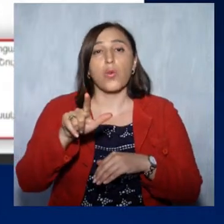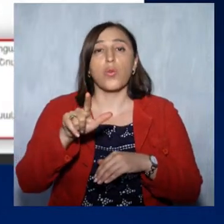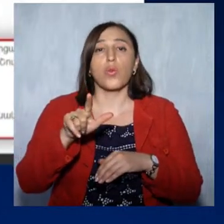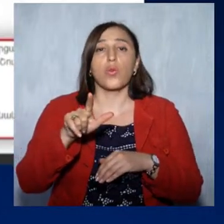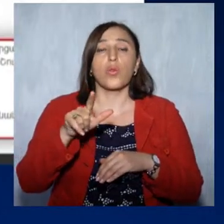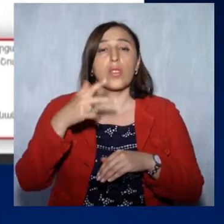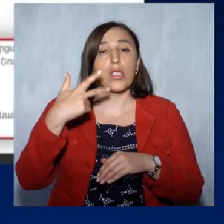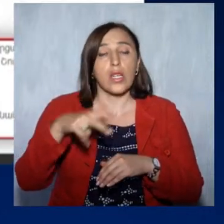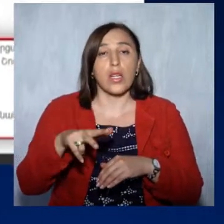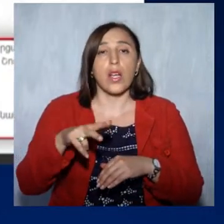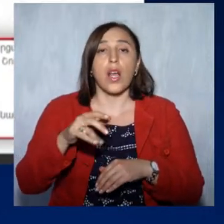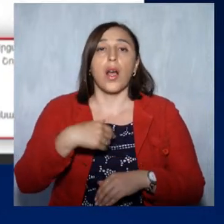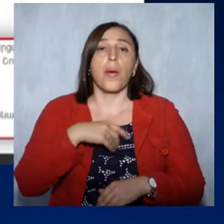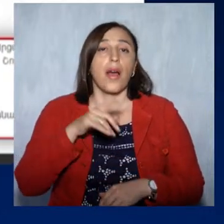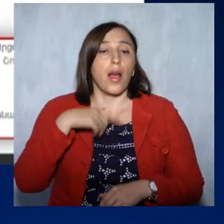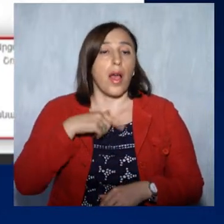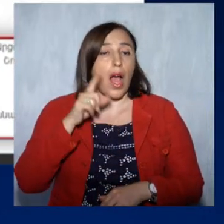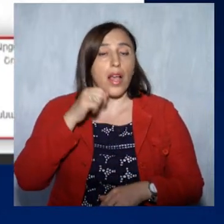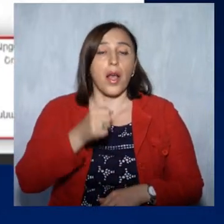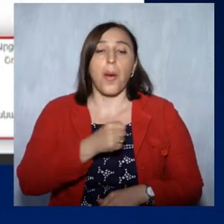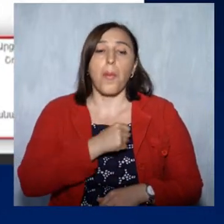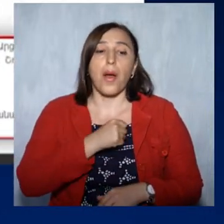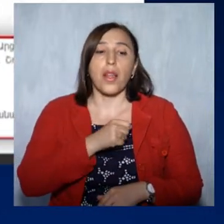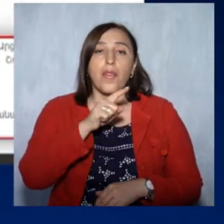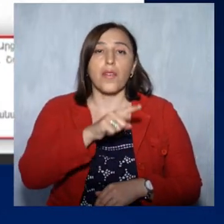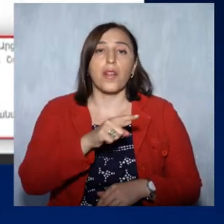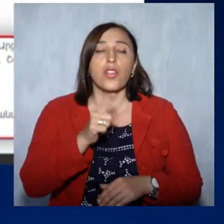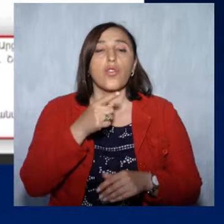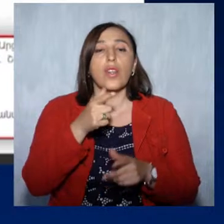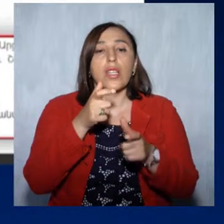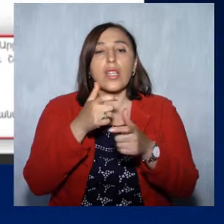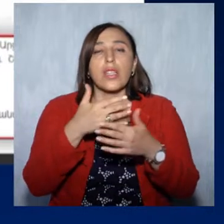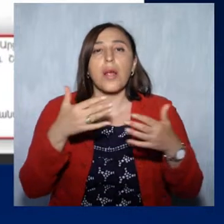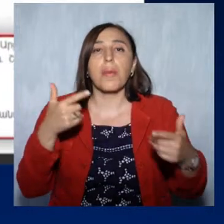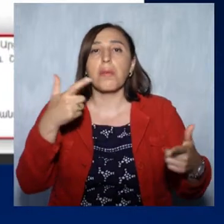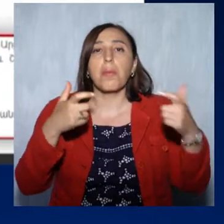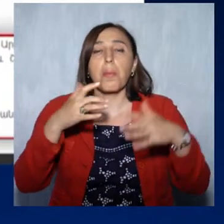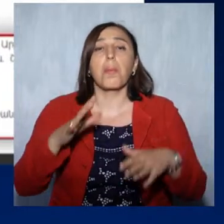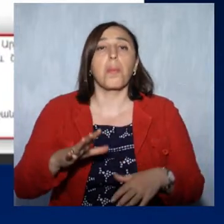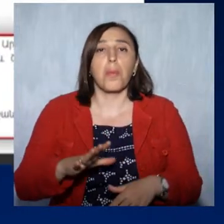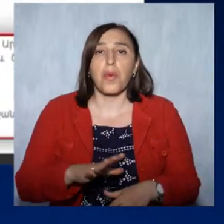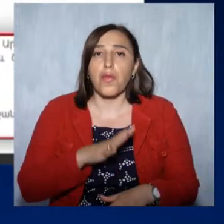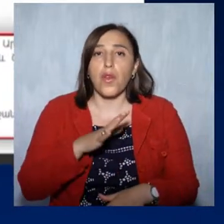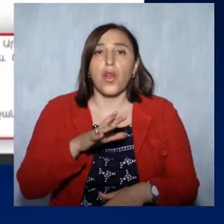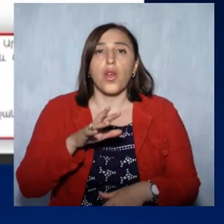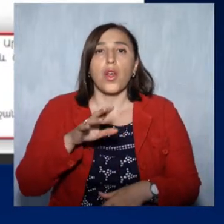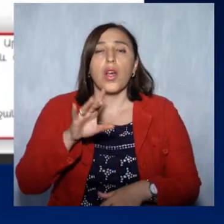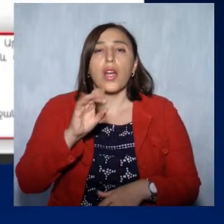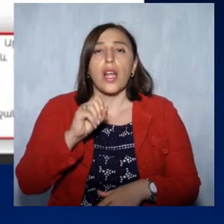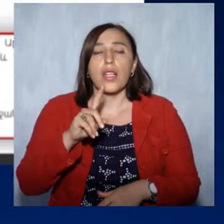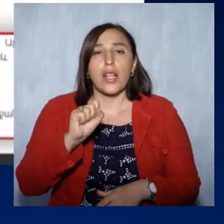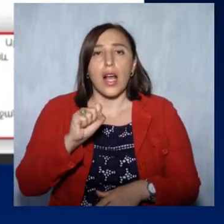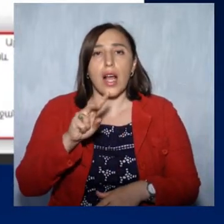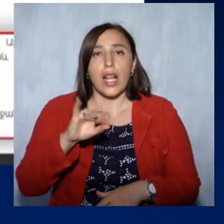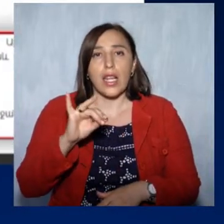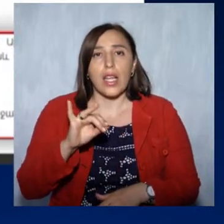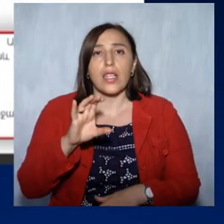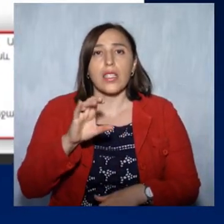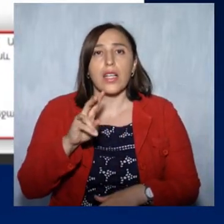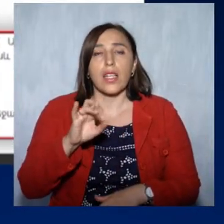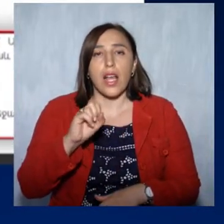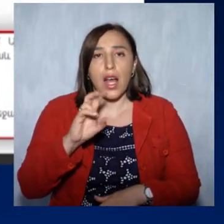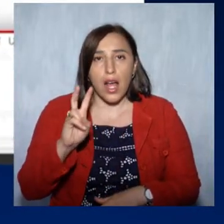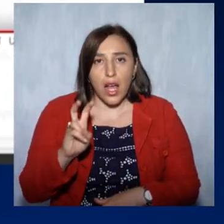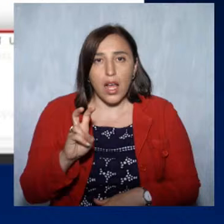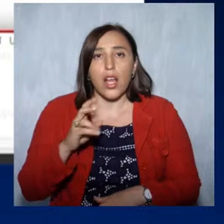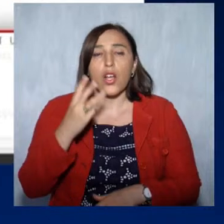սահմաններում պաշտպանության բանակի ստորաբաժանումները հրաձգային զինատեսակներից կրակ են բացել Յուխարի, Վեյսալի, Սղնախ գյուղերի, ինչպես նաև